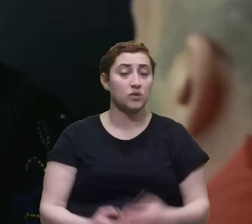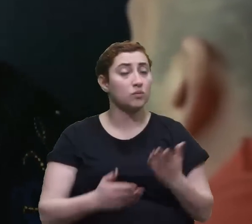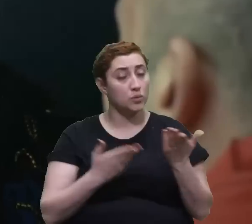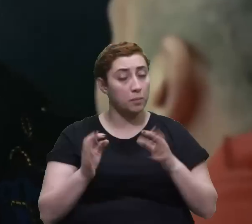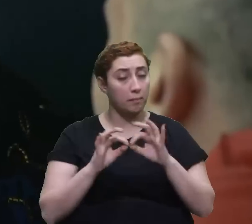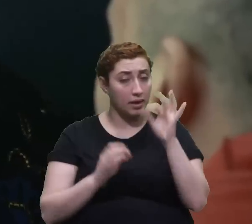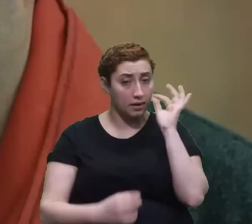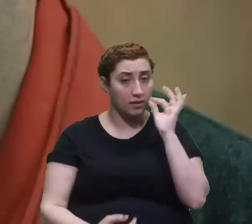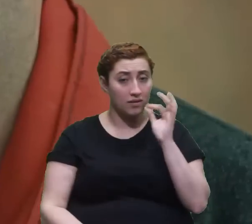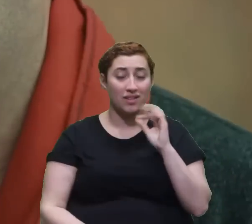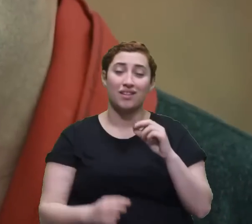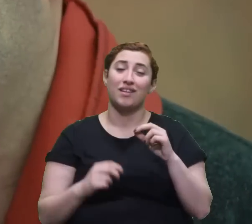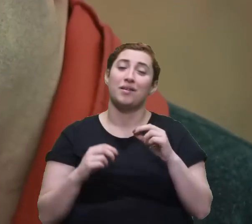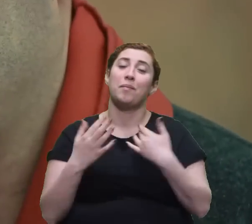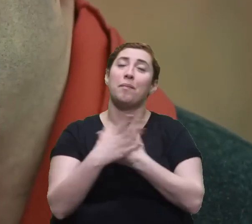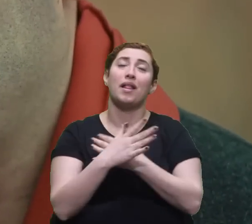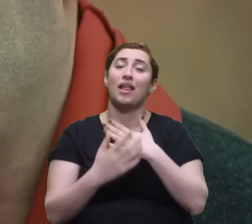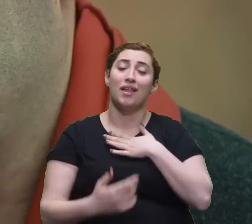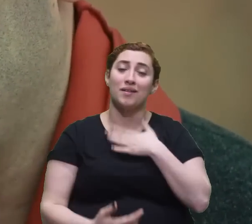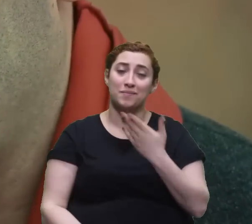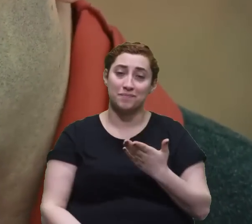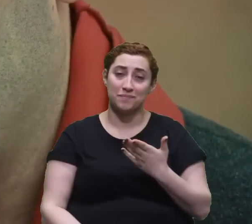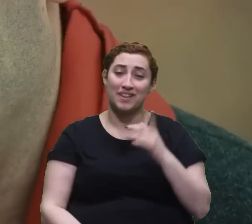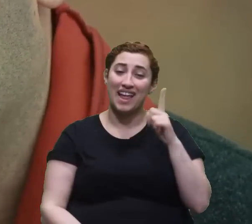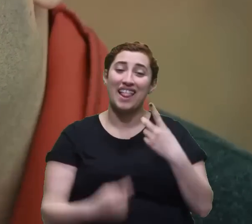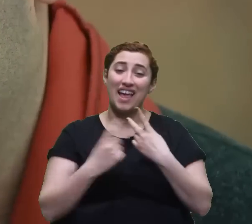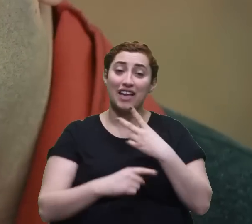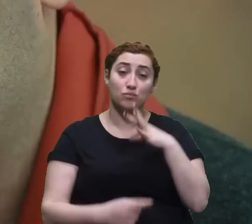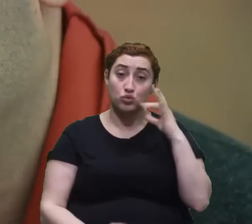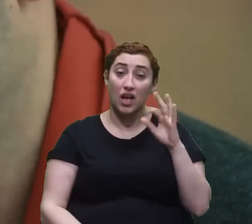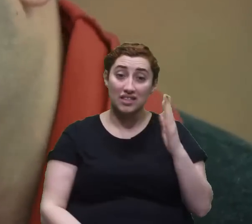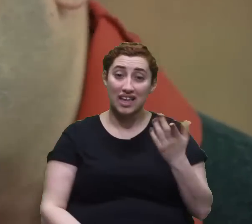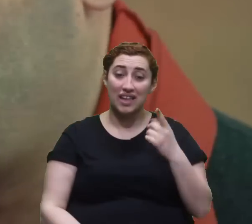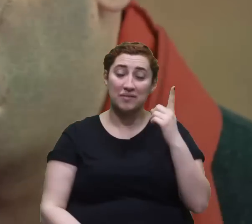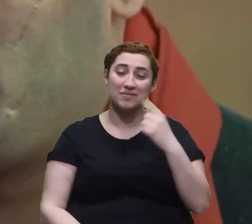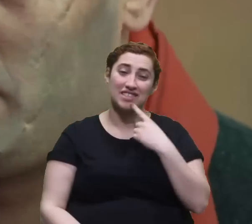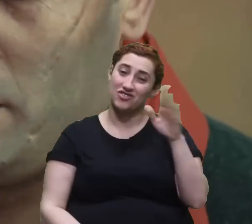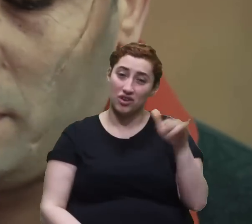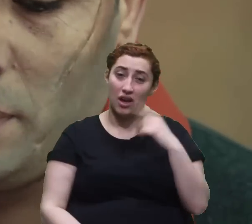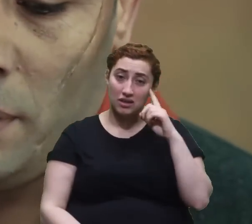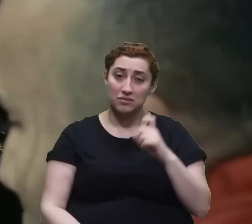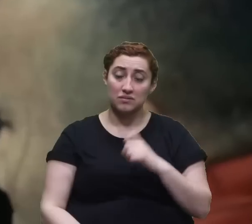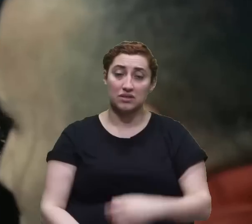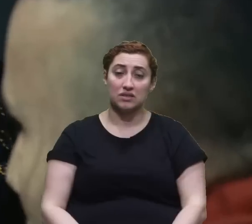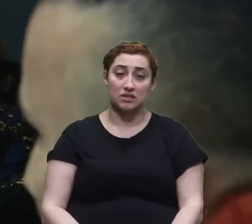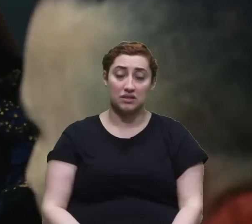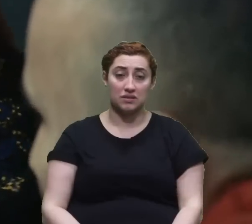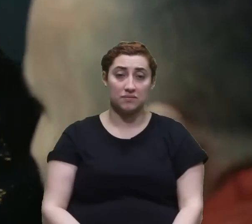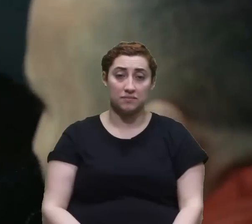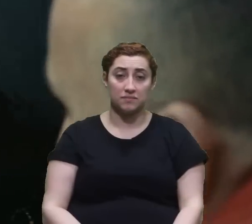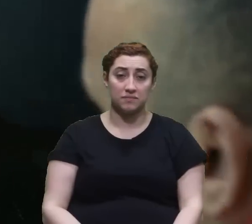Buyurun Bekir Efendi. Melek Kanatlı, Leyla yenge müsaitse bir seslenebilir misiniz?